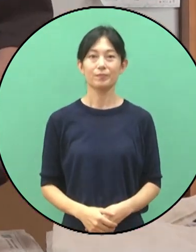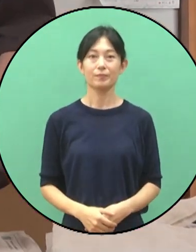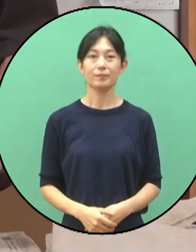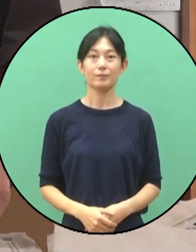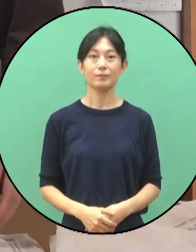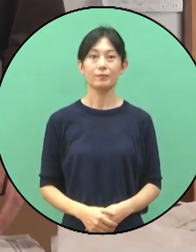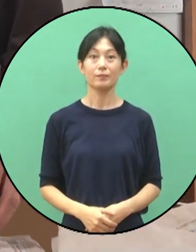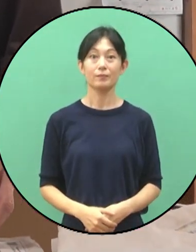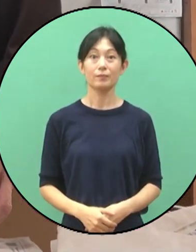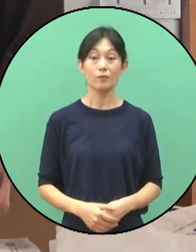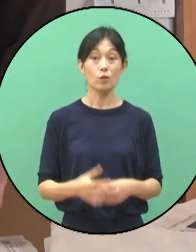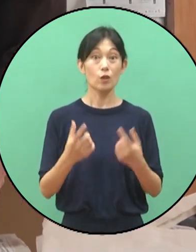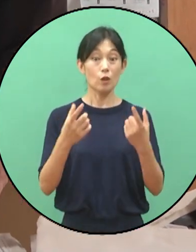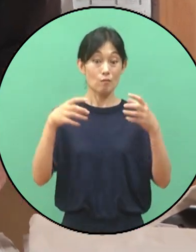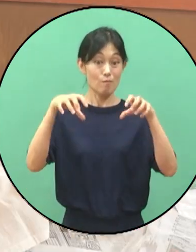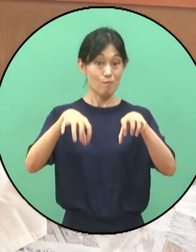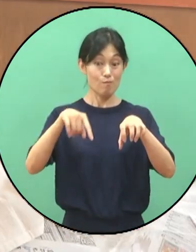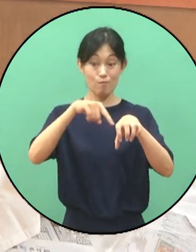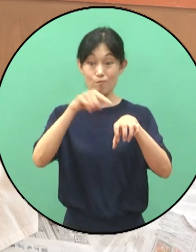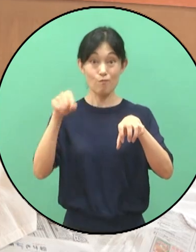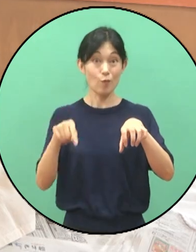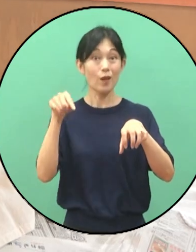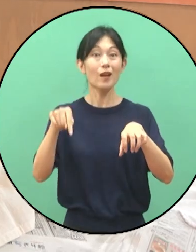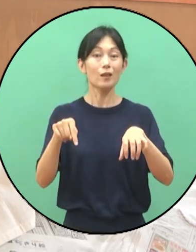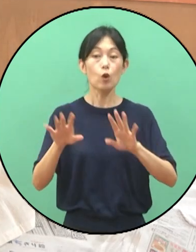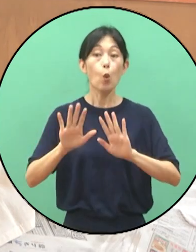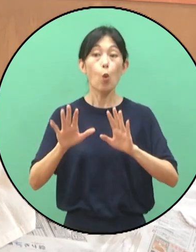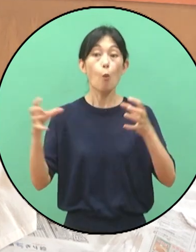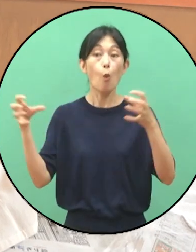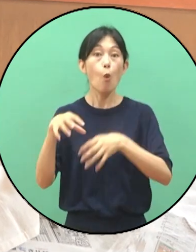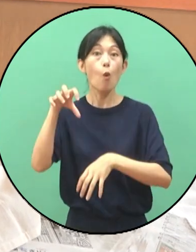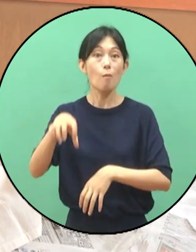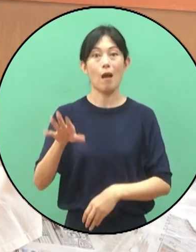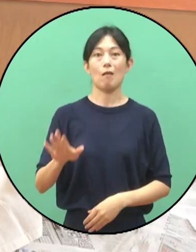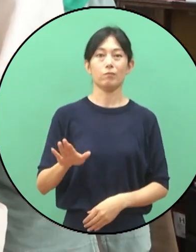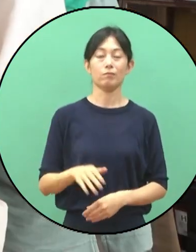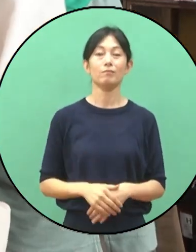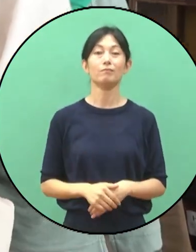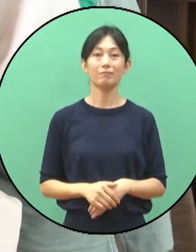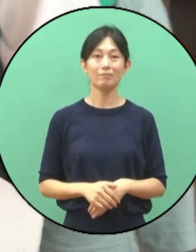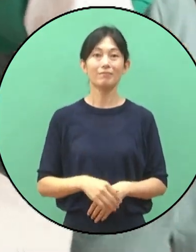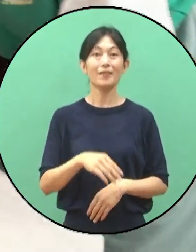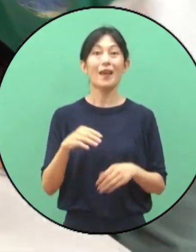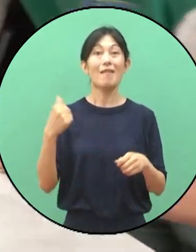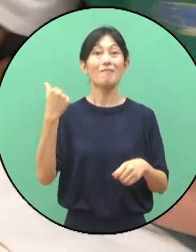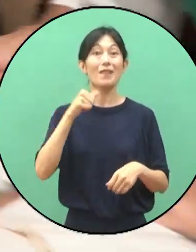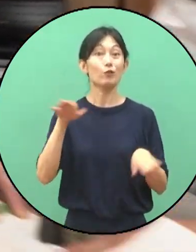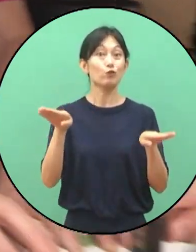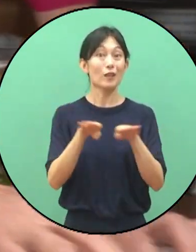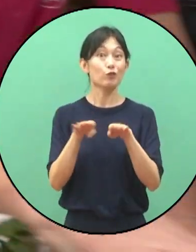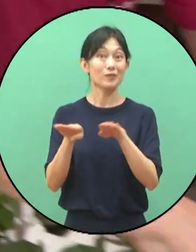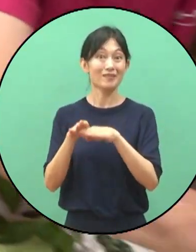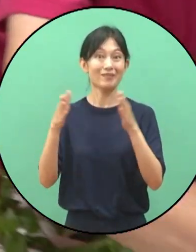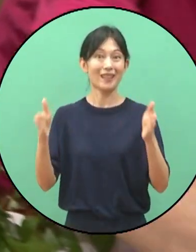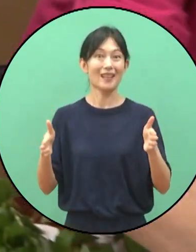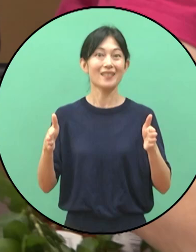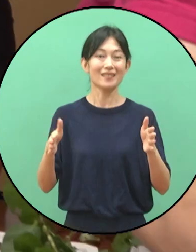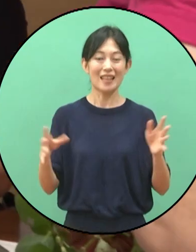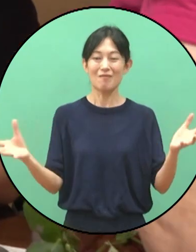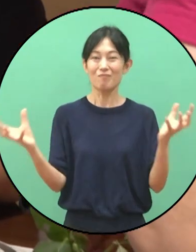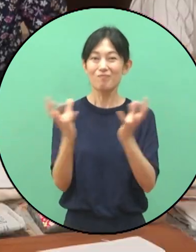同じ敷地内に子どもたちが集う場所もあり、夏休み中は一緒にいろいろなことを楽しんでいます